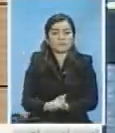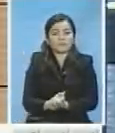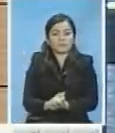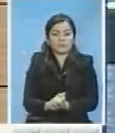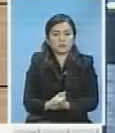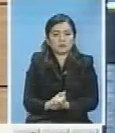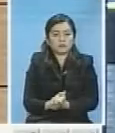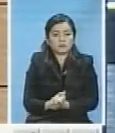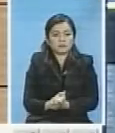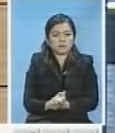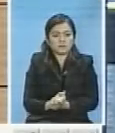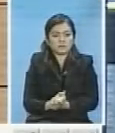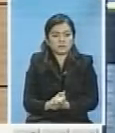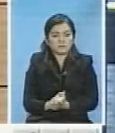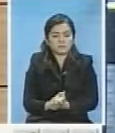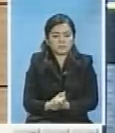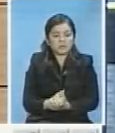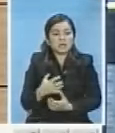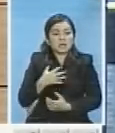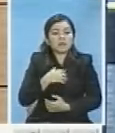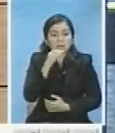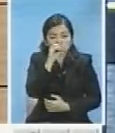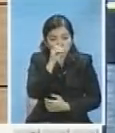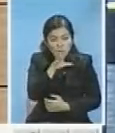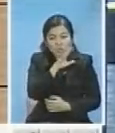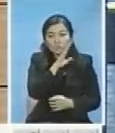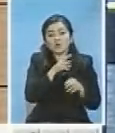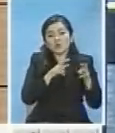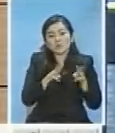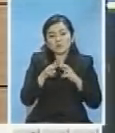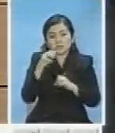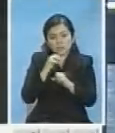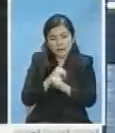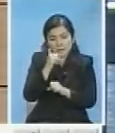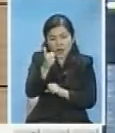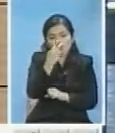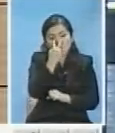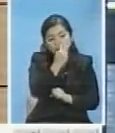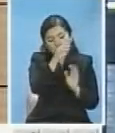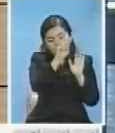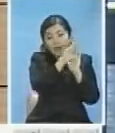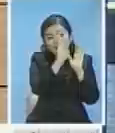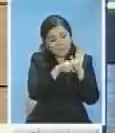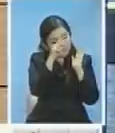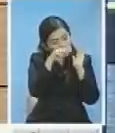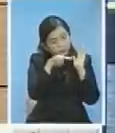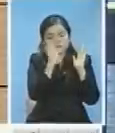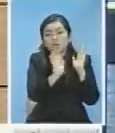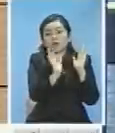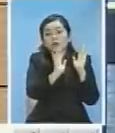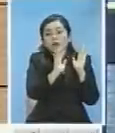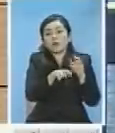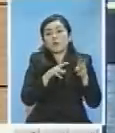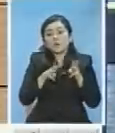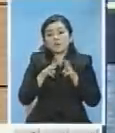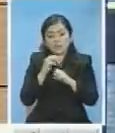มอยากจะเรียนว่าถ้าเราสามารถใช้วิธีการเช่นนี้ได้โดยไม่ต้องไปดูระเบียบใดๆเลยก็ตามใคร